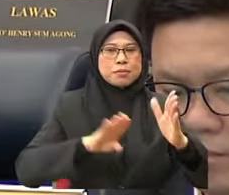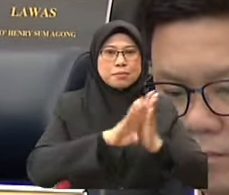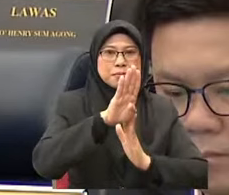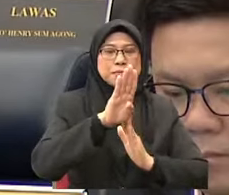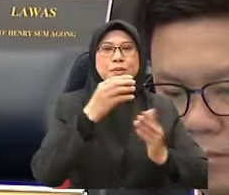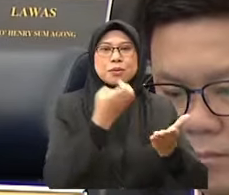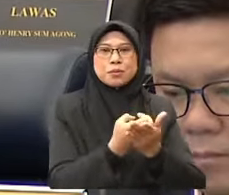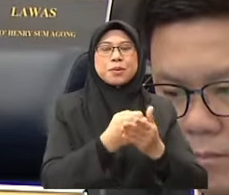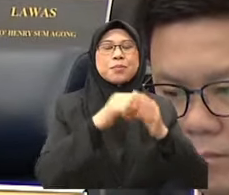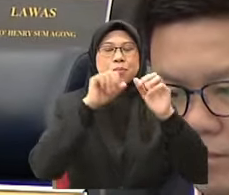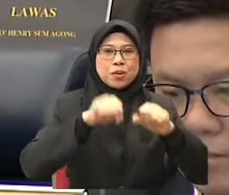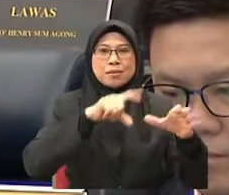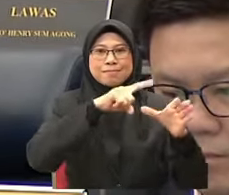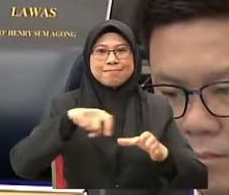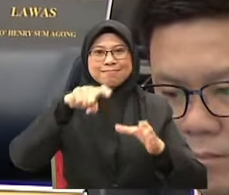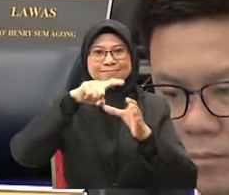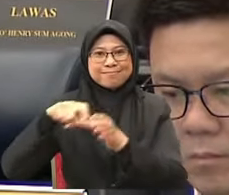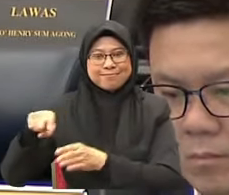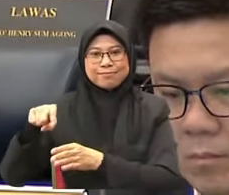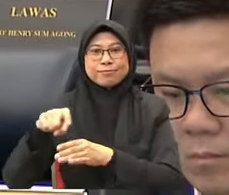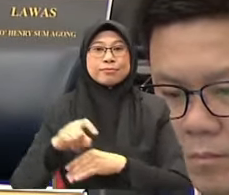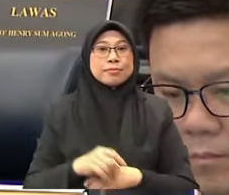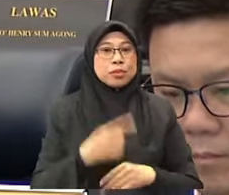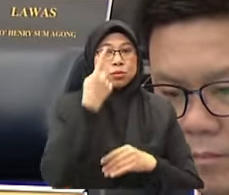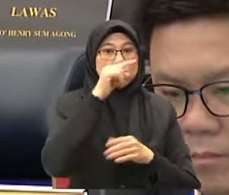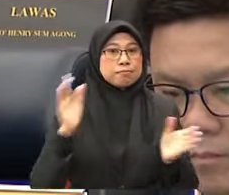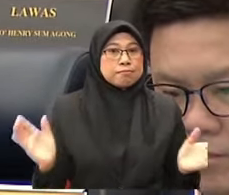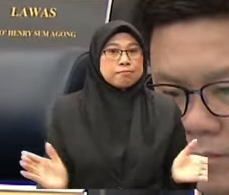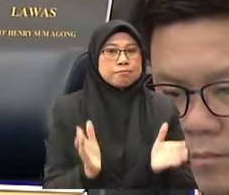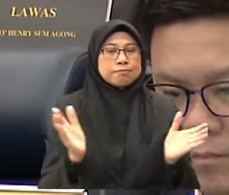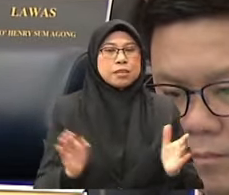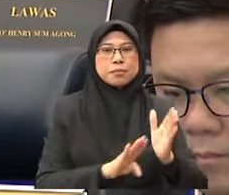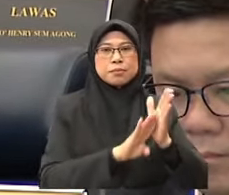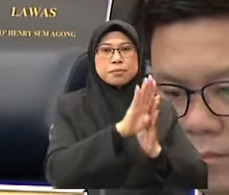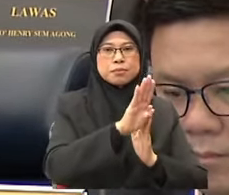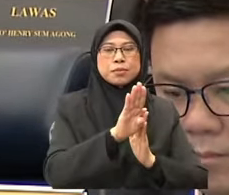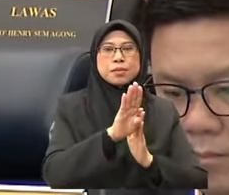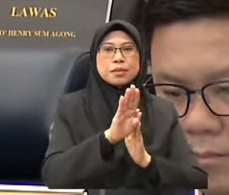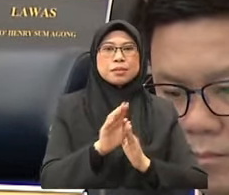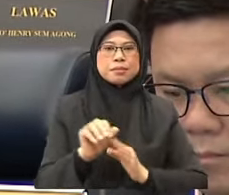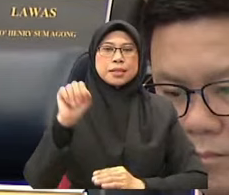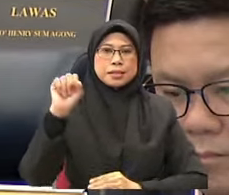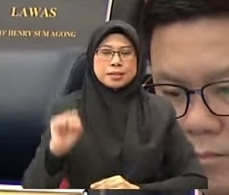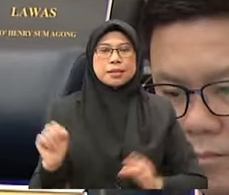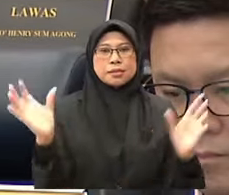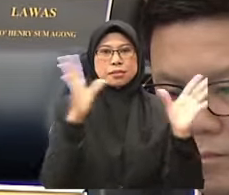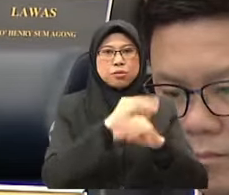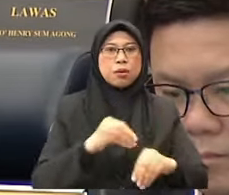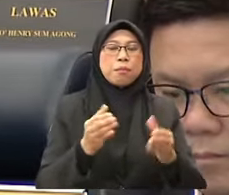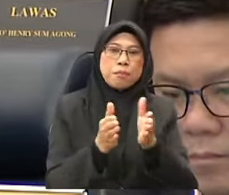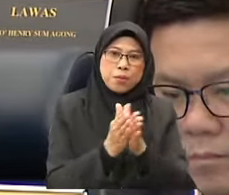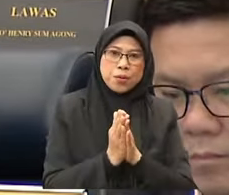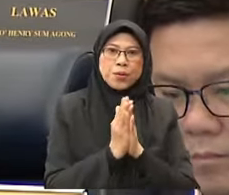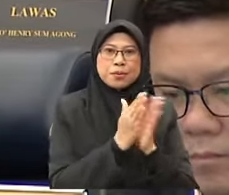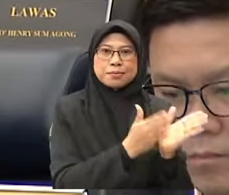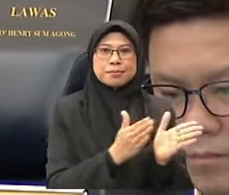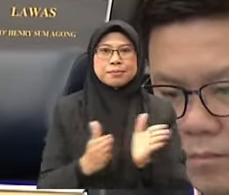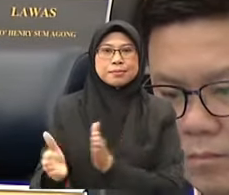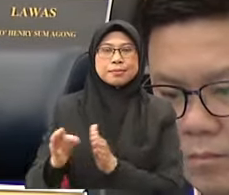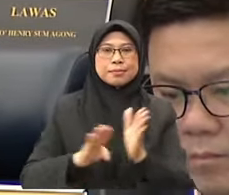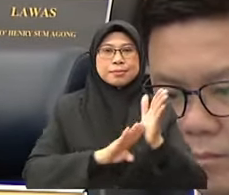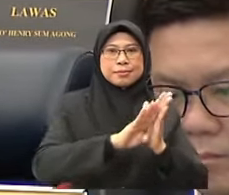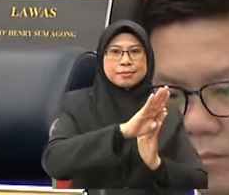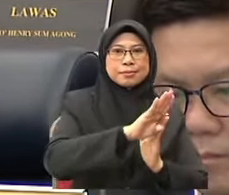ekonomi mampu ditarik dan bagi merancangkan lagi pembangunan bahagian selatan negeri Sarawak. Mohon dipertimbangkan perancangan